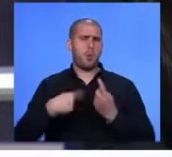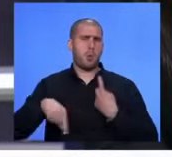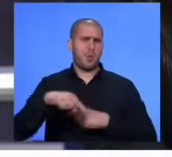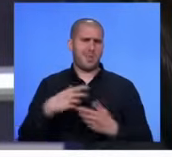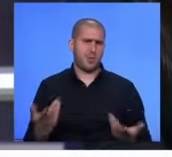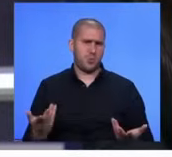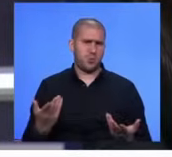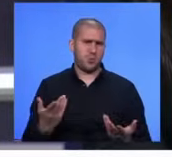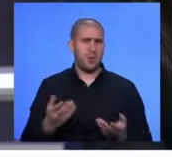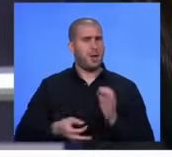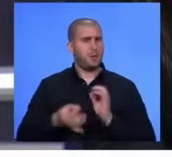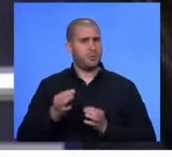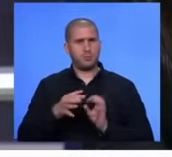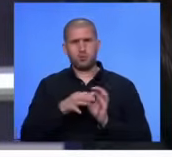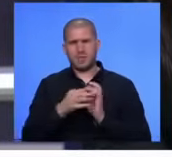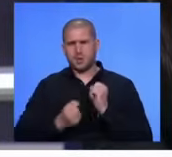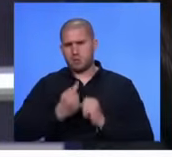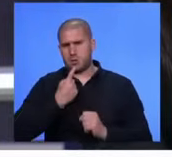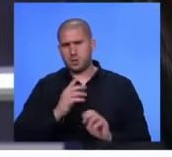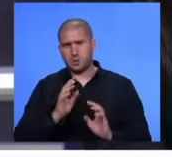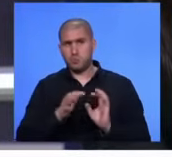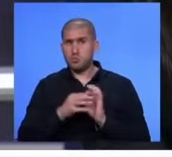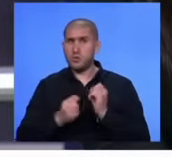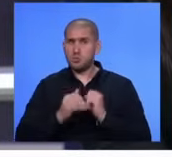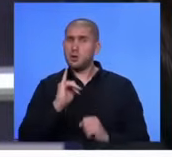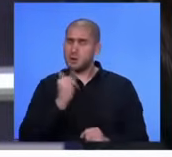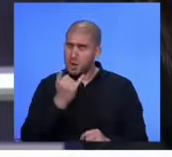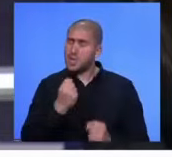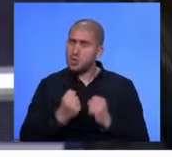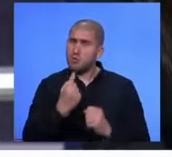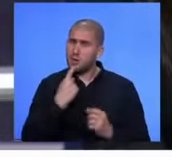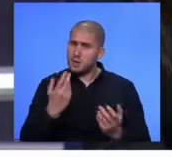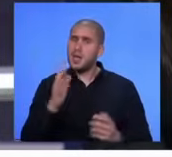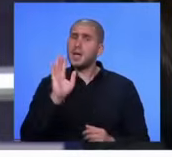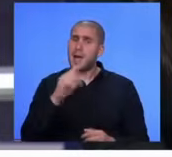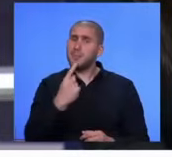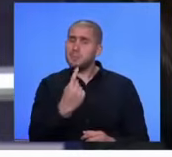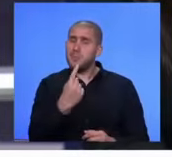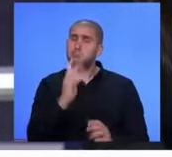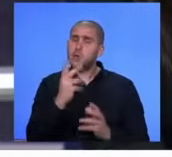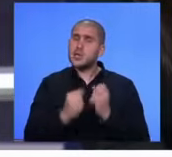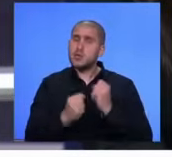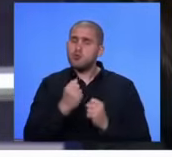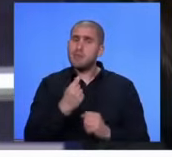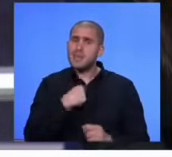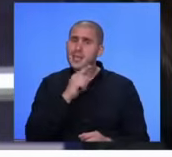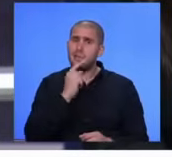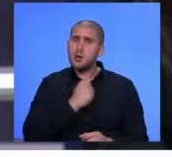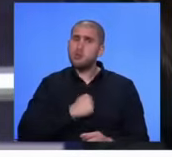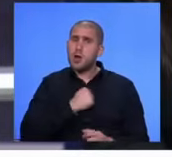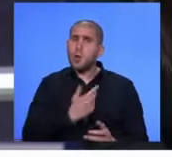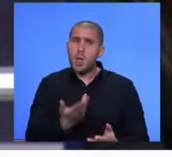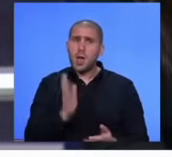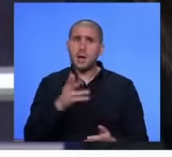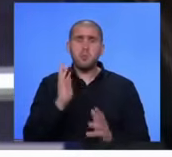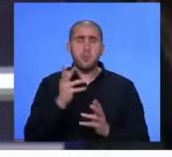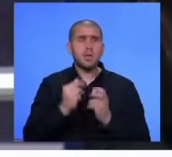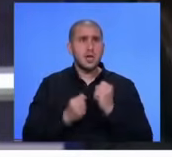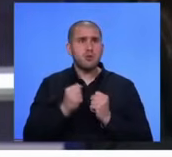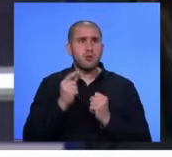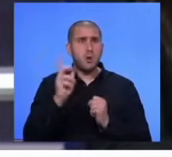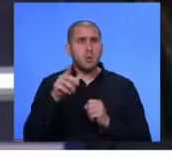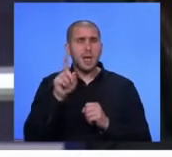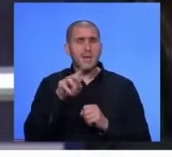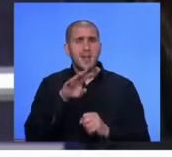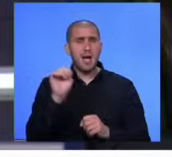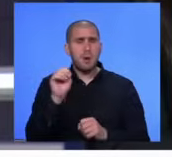זה משפט קשה. איך? משפט קשה? כן, קשה. גם מאוד קשה שאני אמא שכולה. גם מאוד קשה שעוד